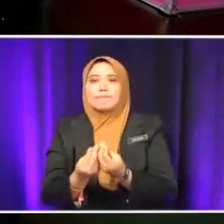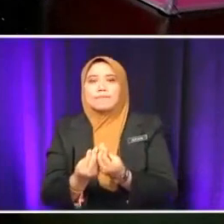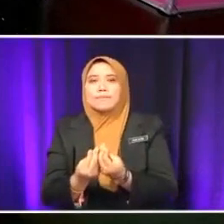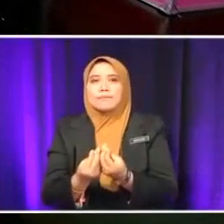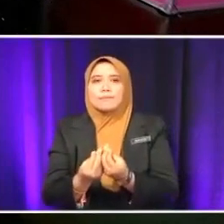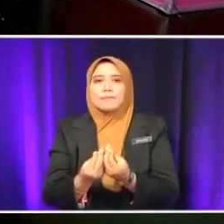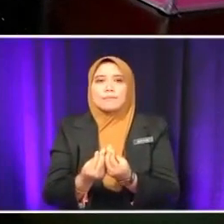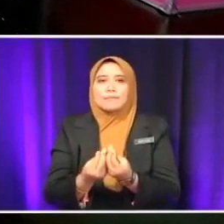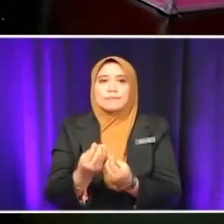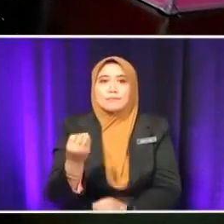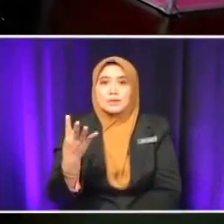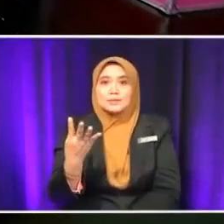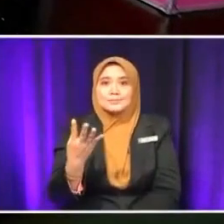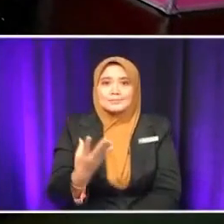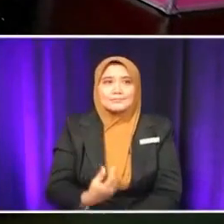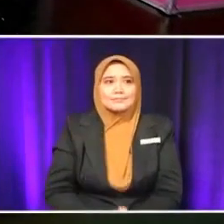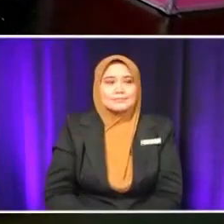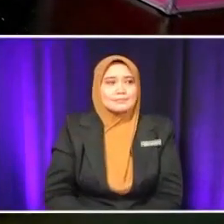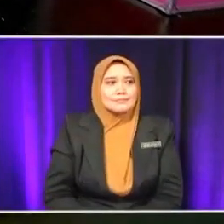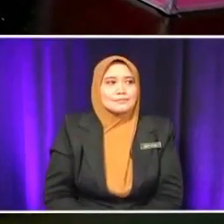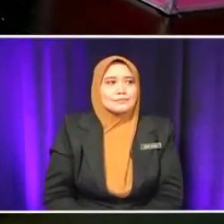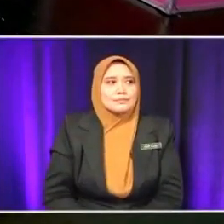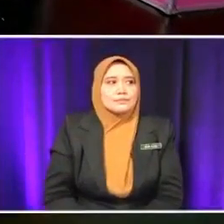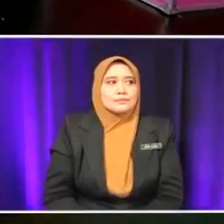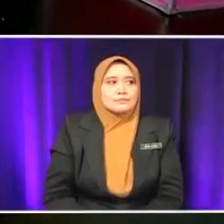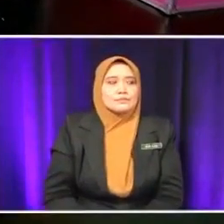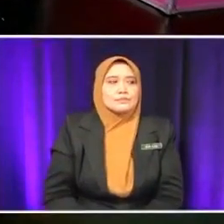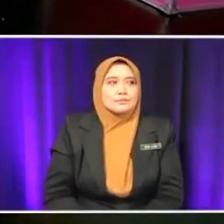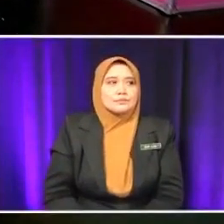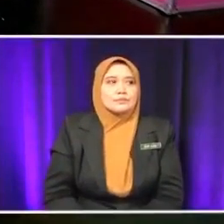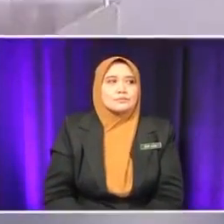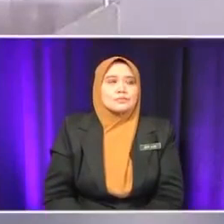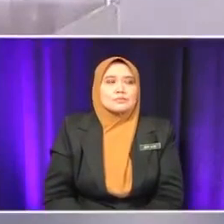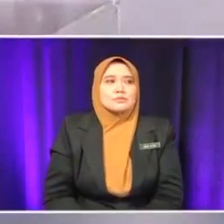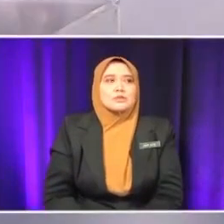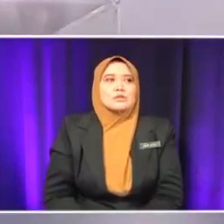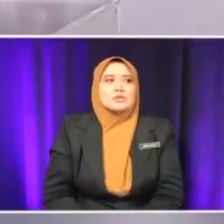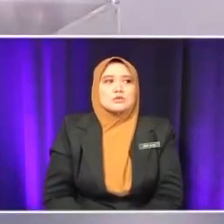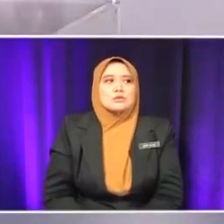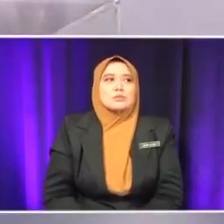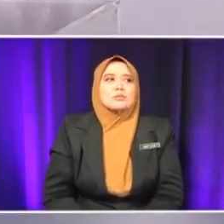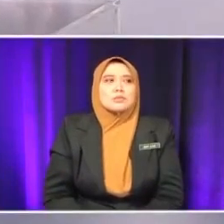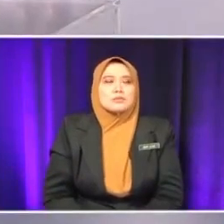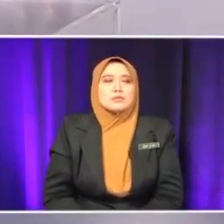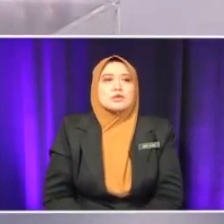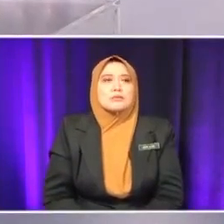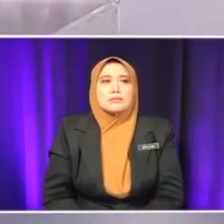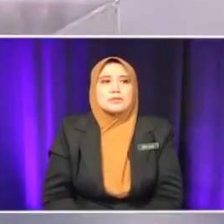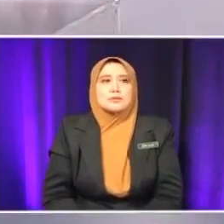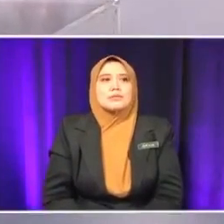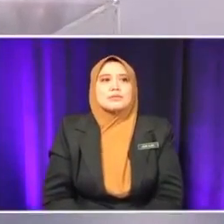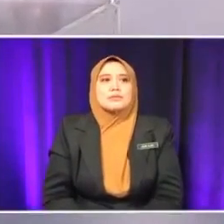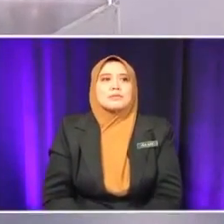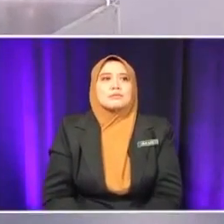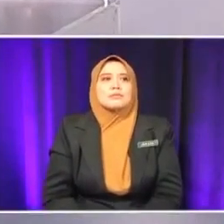Jumlahnya berapa jumlah pemberat? Cikgu, saya nak cuba jawab, okay, boleh sila, tak? Silakan Chris. 4 tambah dengan 5 tambah 3 tambah 2.